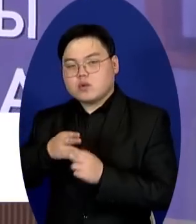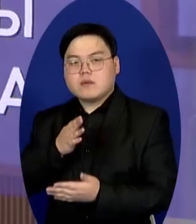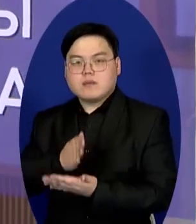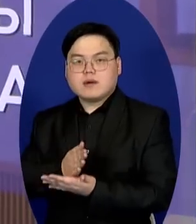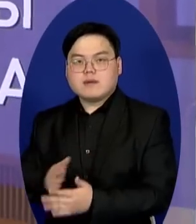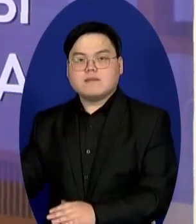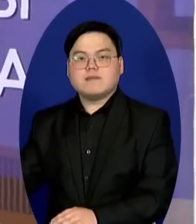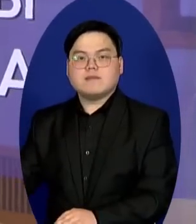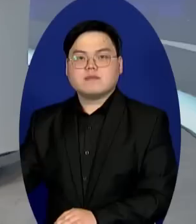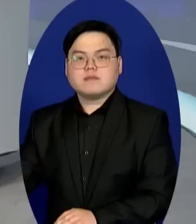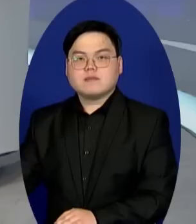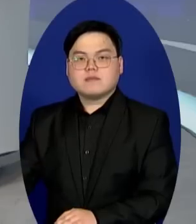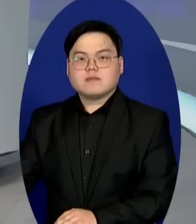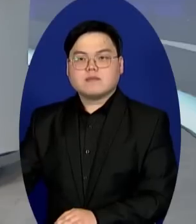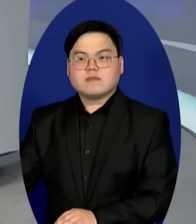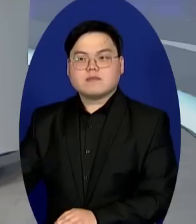үзүүлдэг.